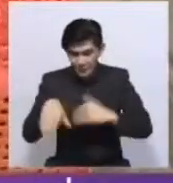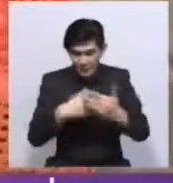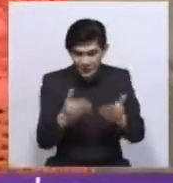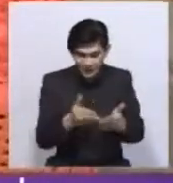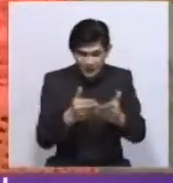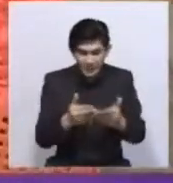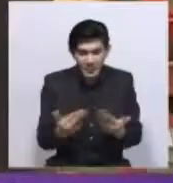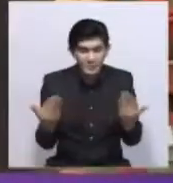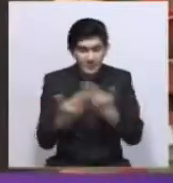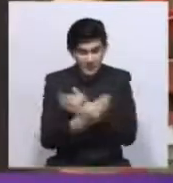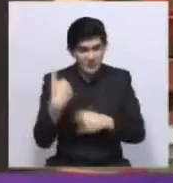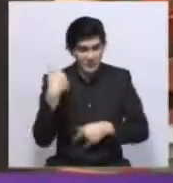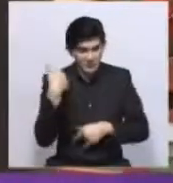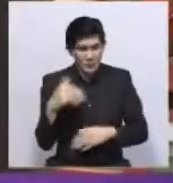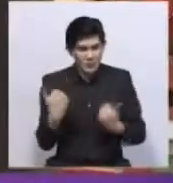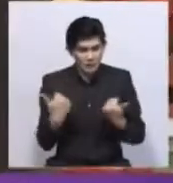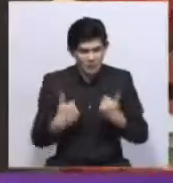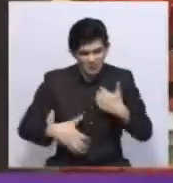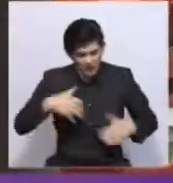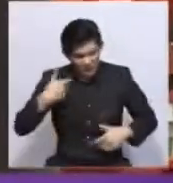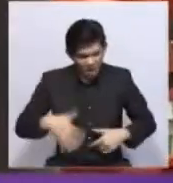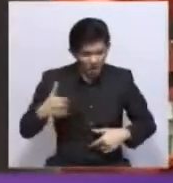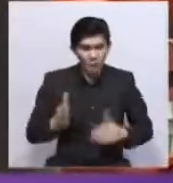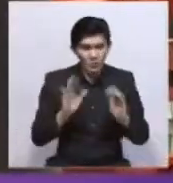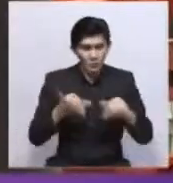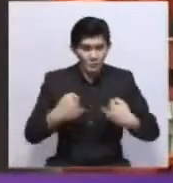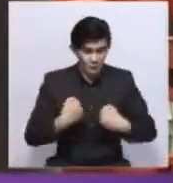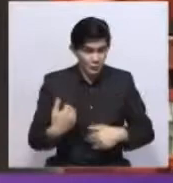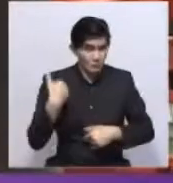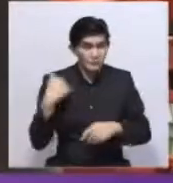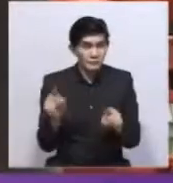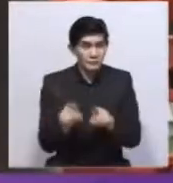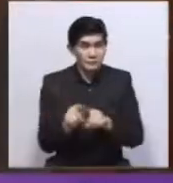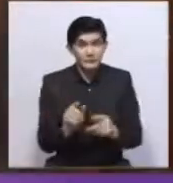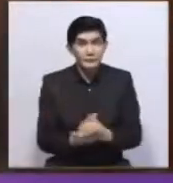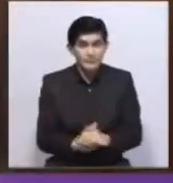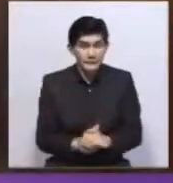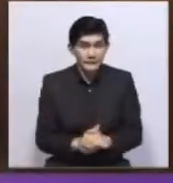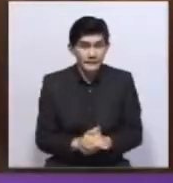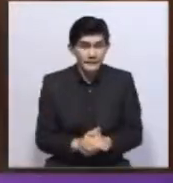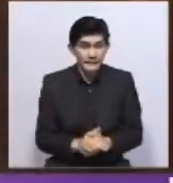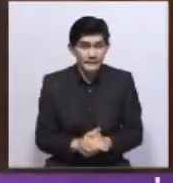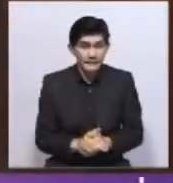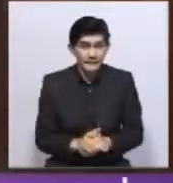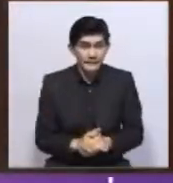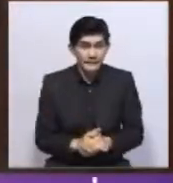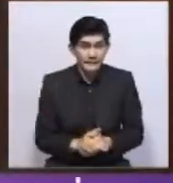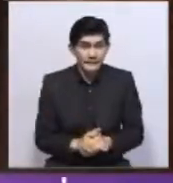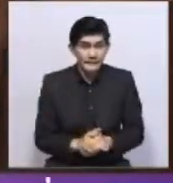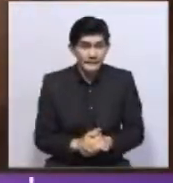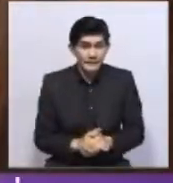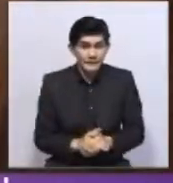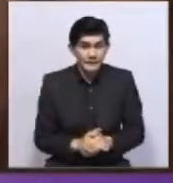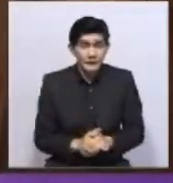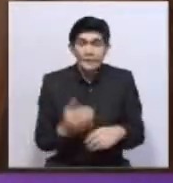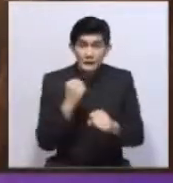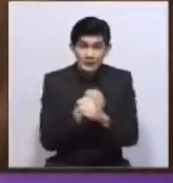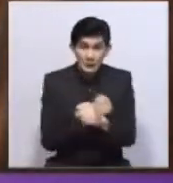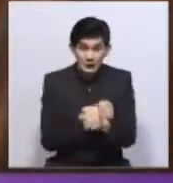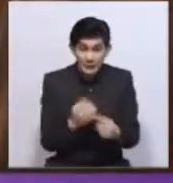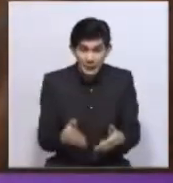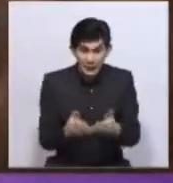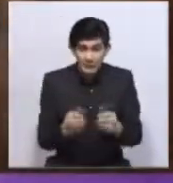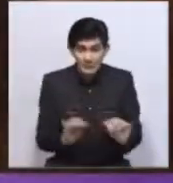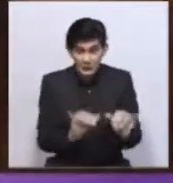เรือเปลี่ยนนายสร้างความเดือดร้อนให้กับผู้ประกอบการเรือได้เช่นกัน ประมาณแบบแรงงานย้